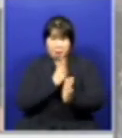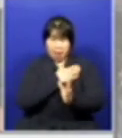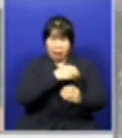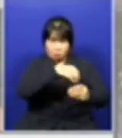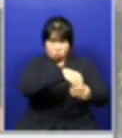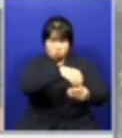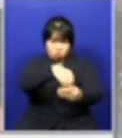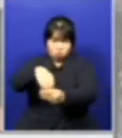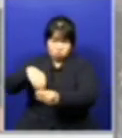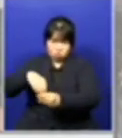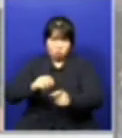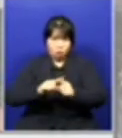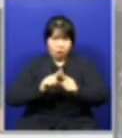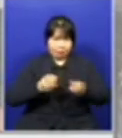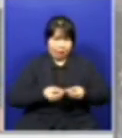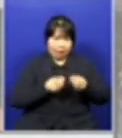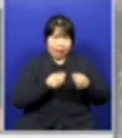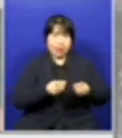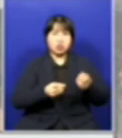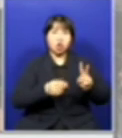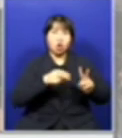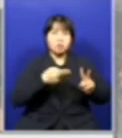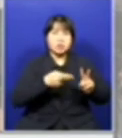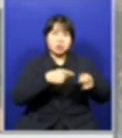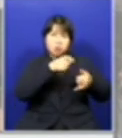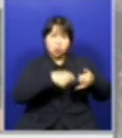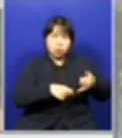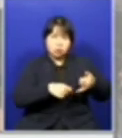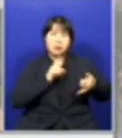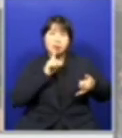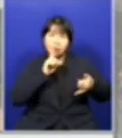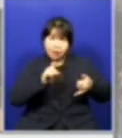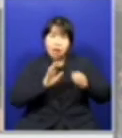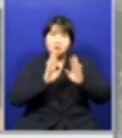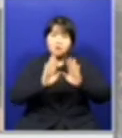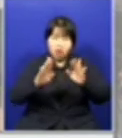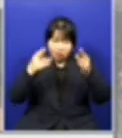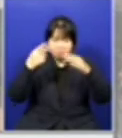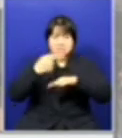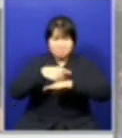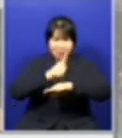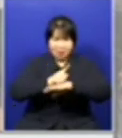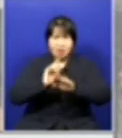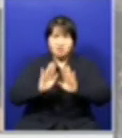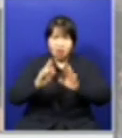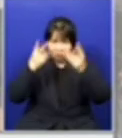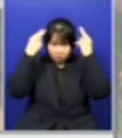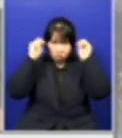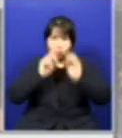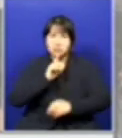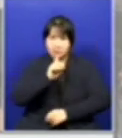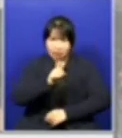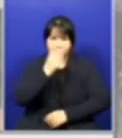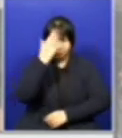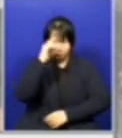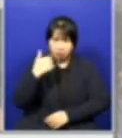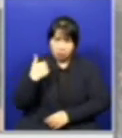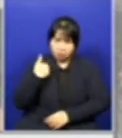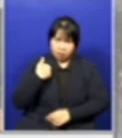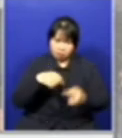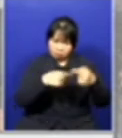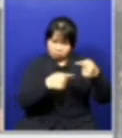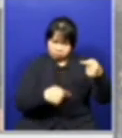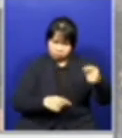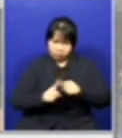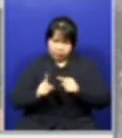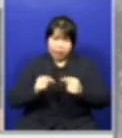แลกันยังไงอันนี้ต้องฝากท่านประธานไปถึงนายกรัฐมนตรีเพราะว่า หลายอันพูดแล้วแต่ในเรื่องพระนี่ผ